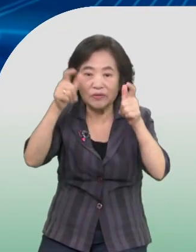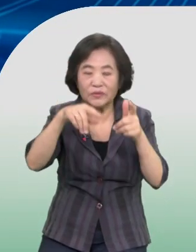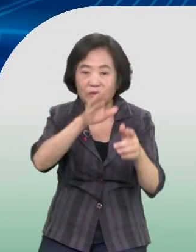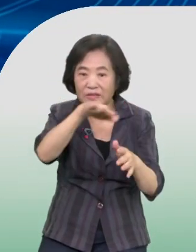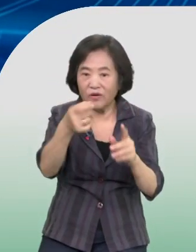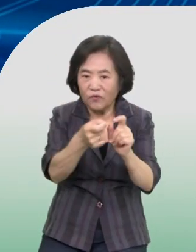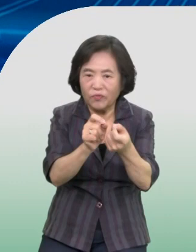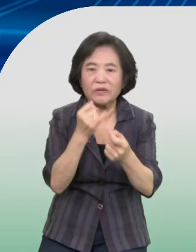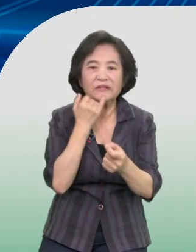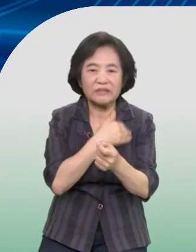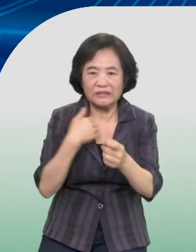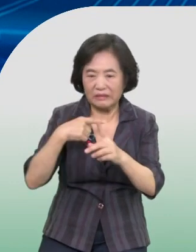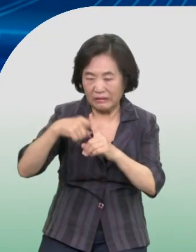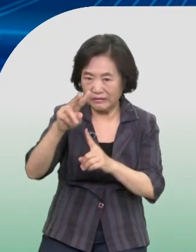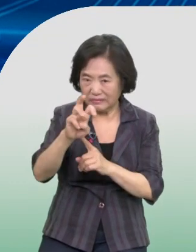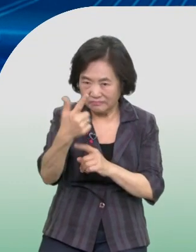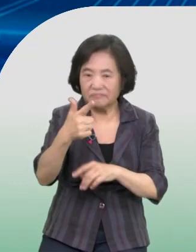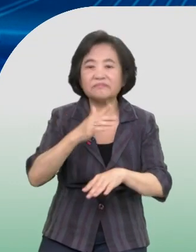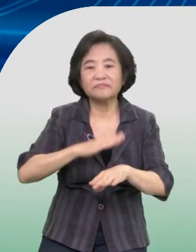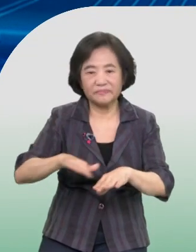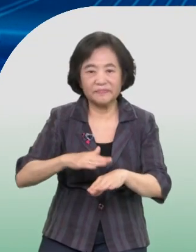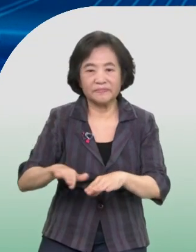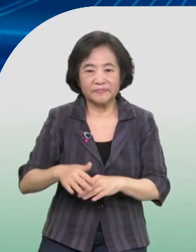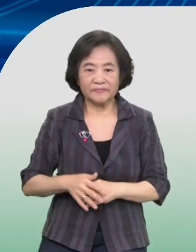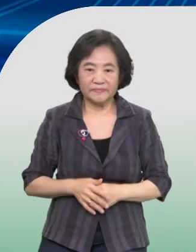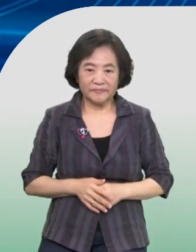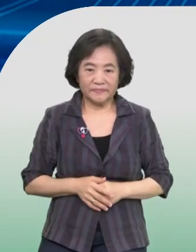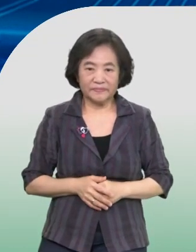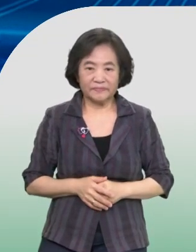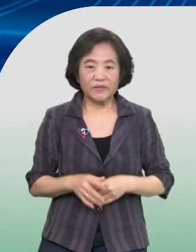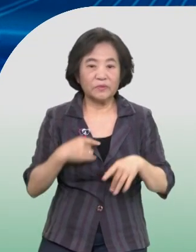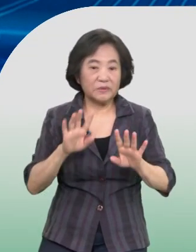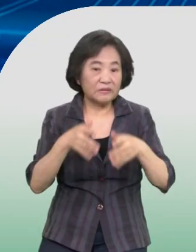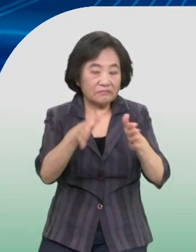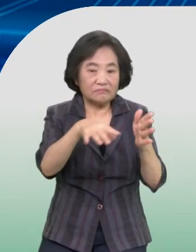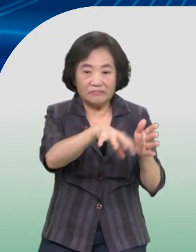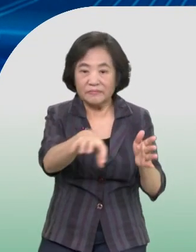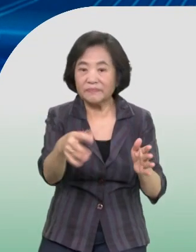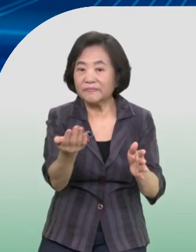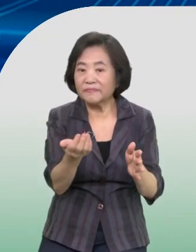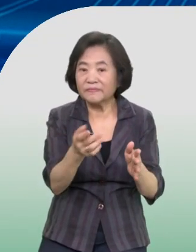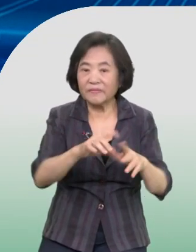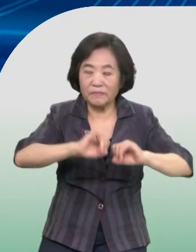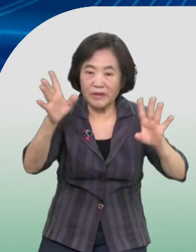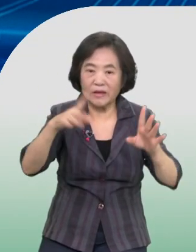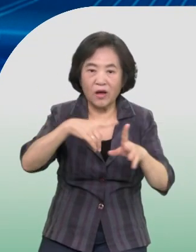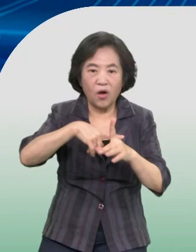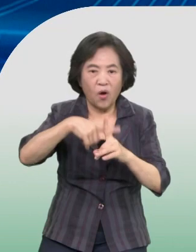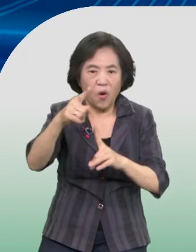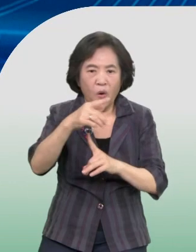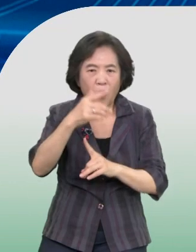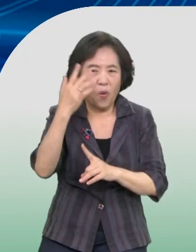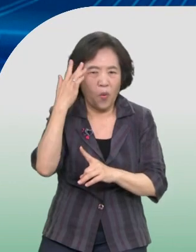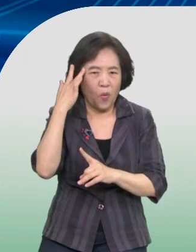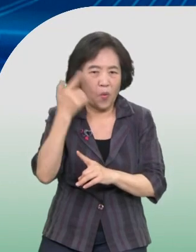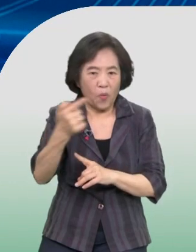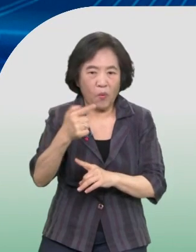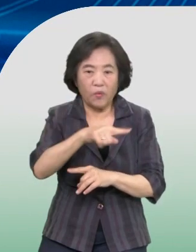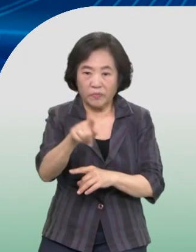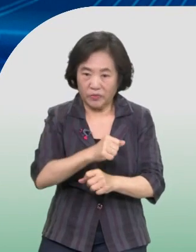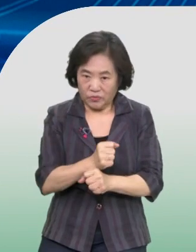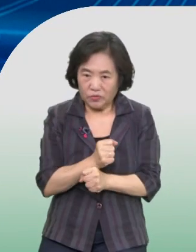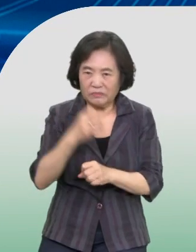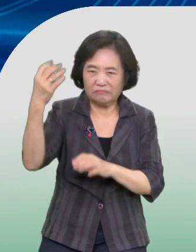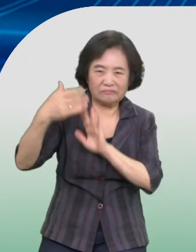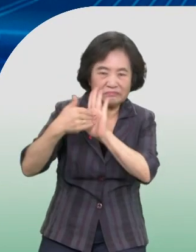计呢还是有可能出现36度以上高温。那我们也针对这些地方发布了高温资讯，请大家要特别注意